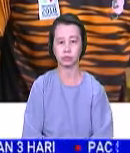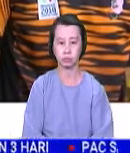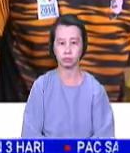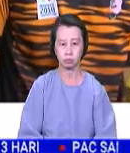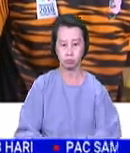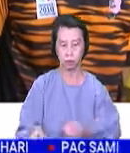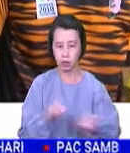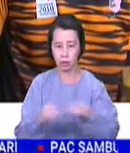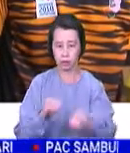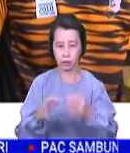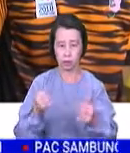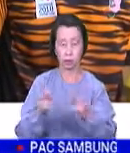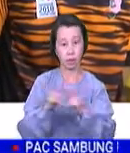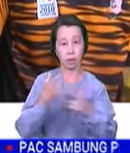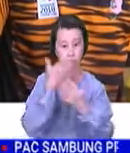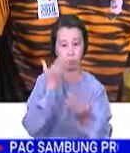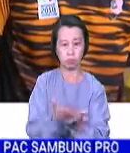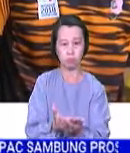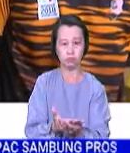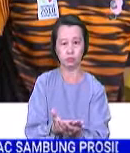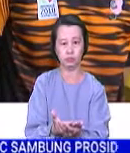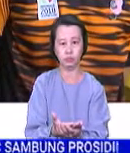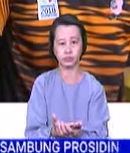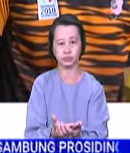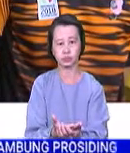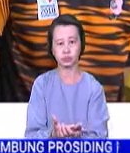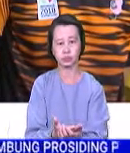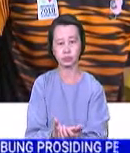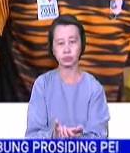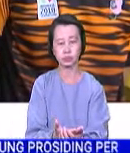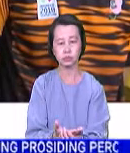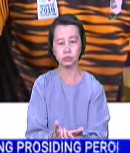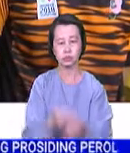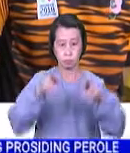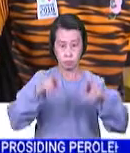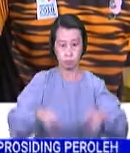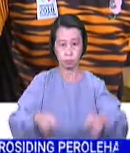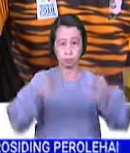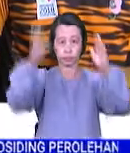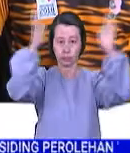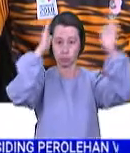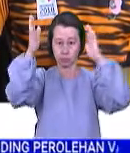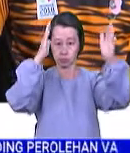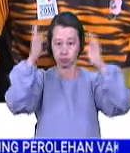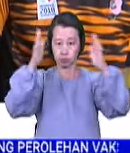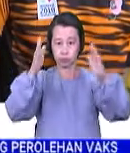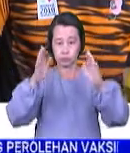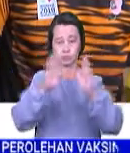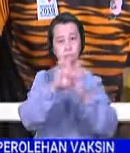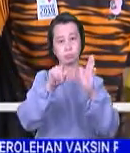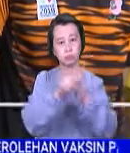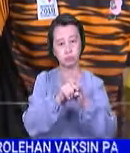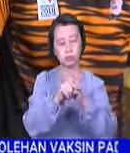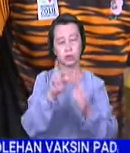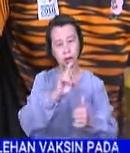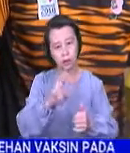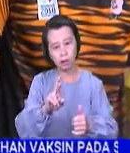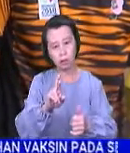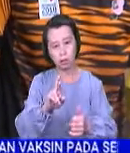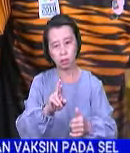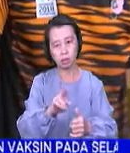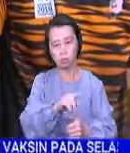Hai bergerak pada momentum yang sangat baik yaitu hanya Meso nih tanpa bisa anda tambahkan agama